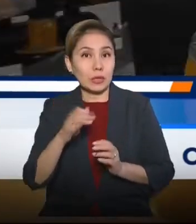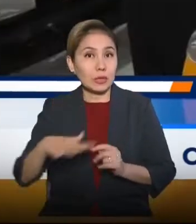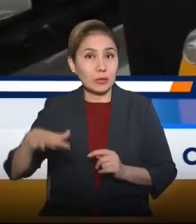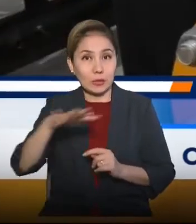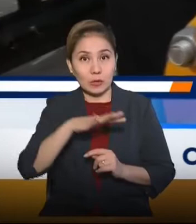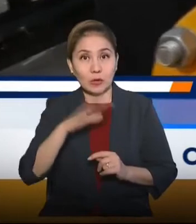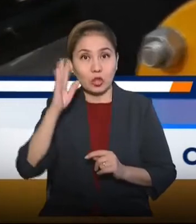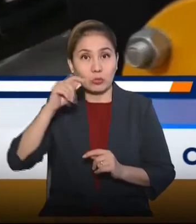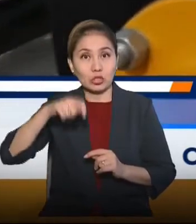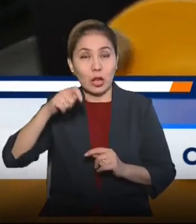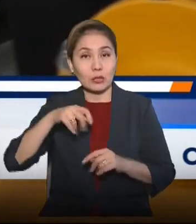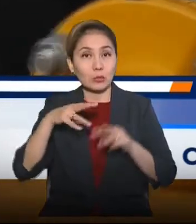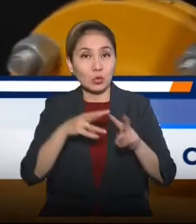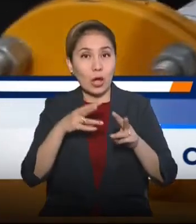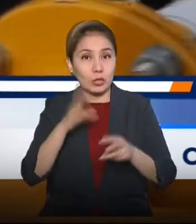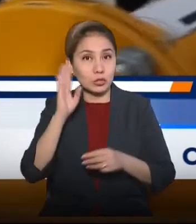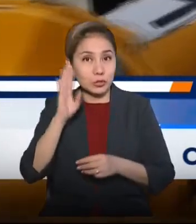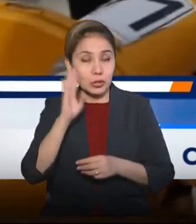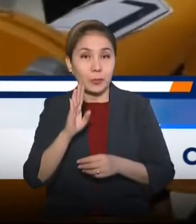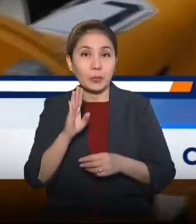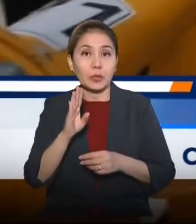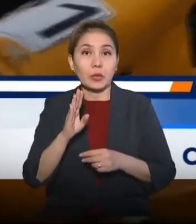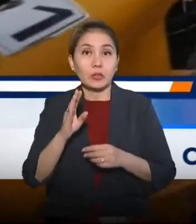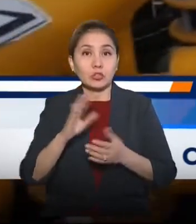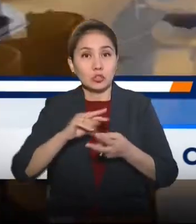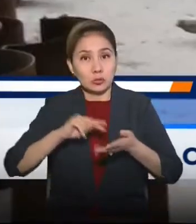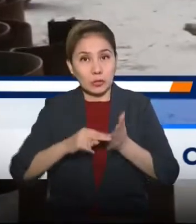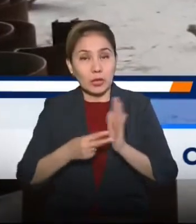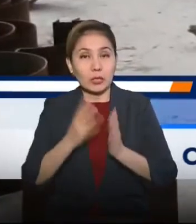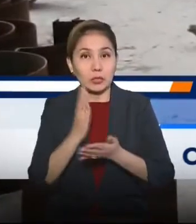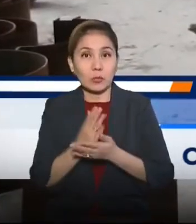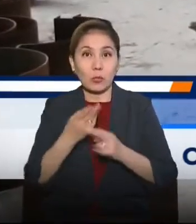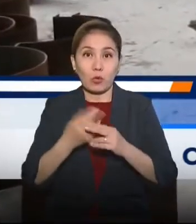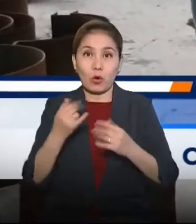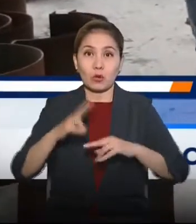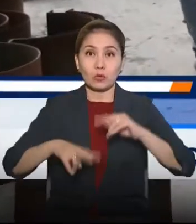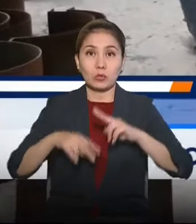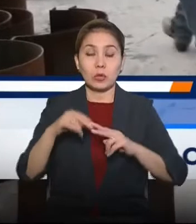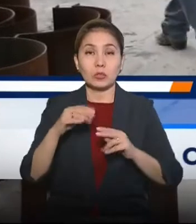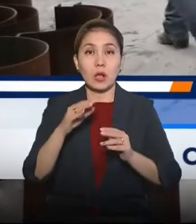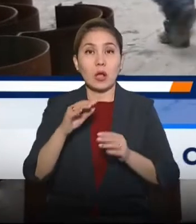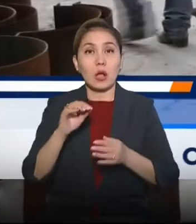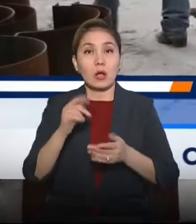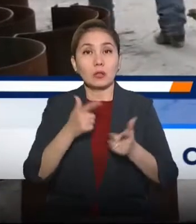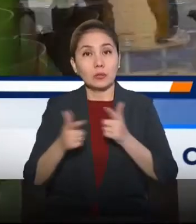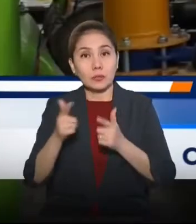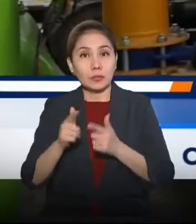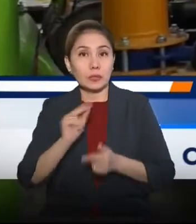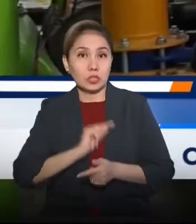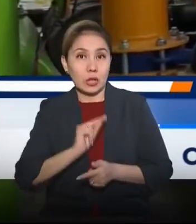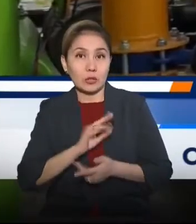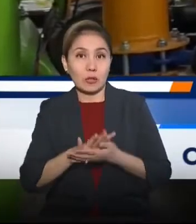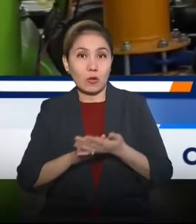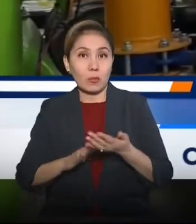maydoniga tomchilatib sug'orish texnologiyasini joriy etish rejalashtirilgan. Hozirgi kunda qurilish va ko'chat ekishga tayyorgarlik ishlari jadal